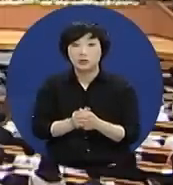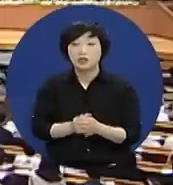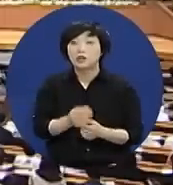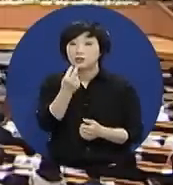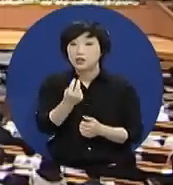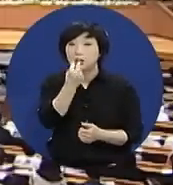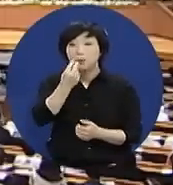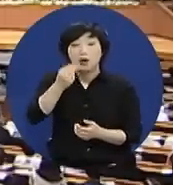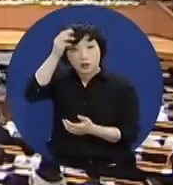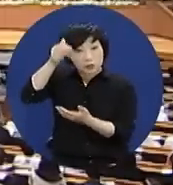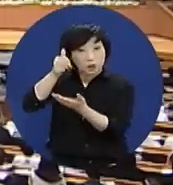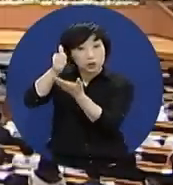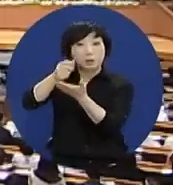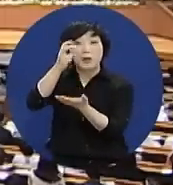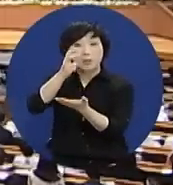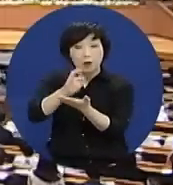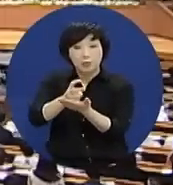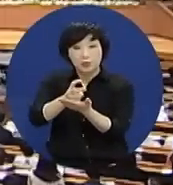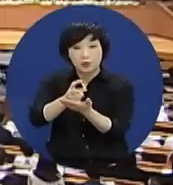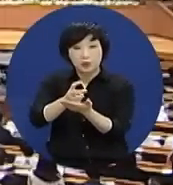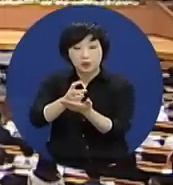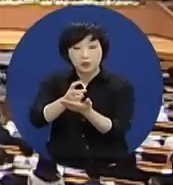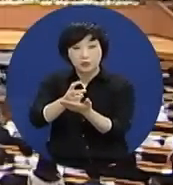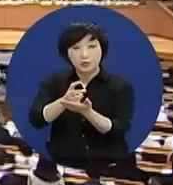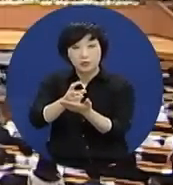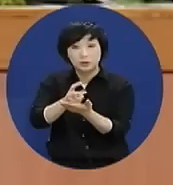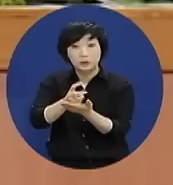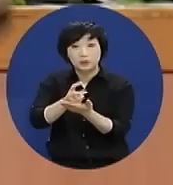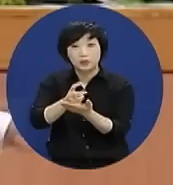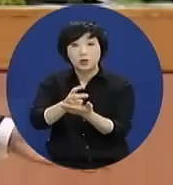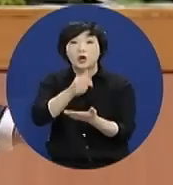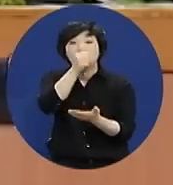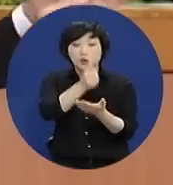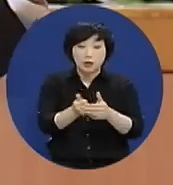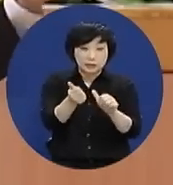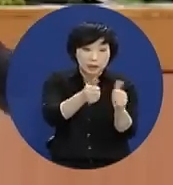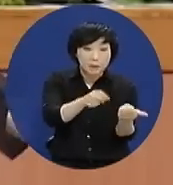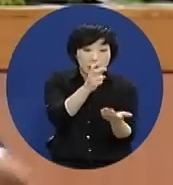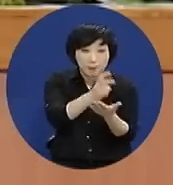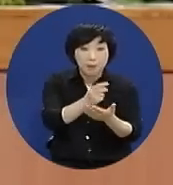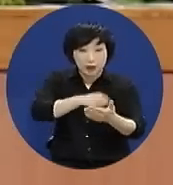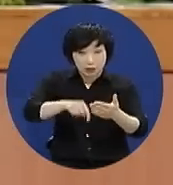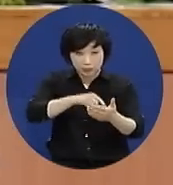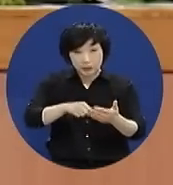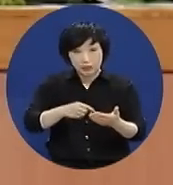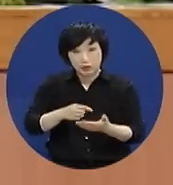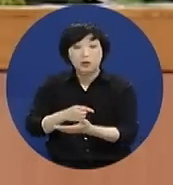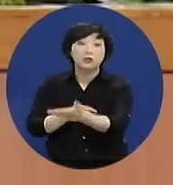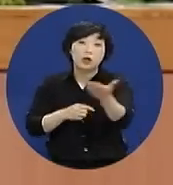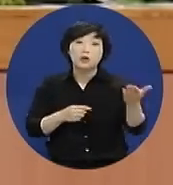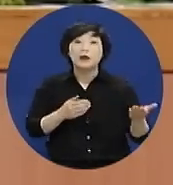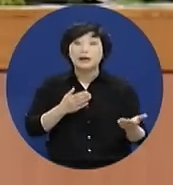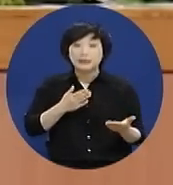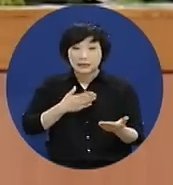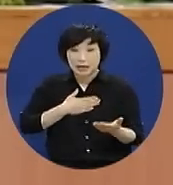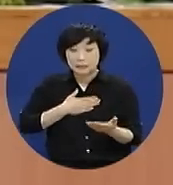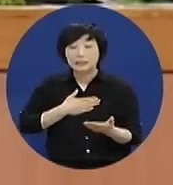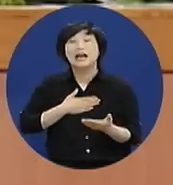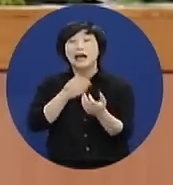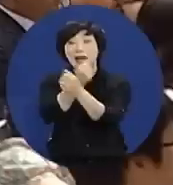ならキリストイエスにある命の見たの権利は罪と死の権利